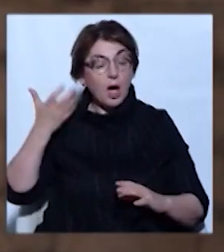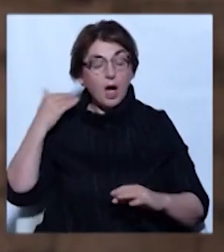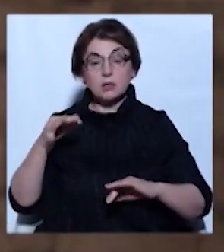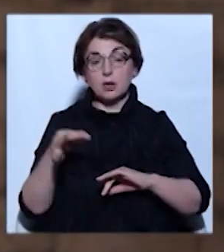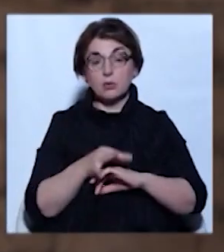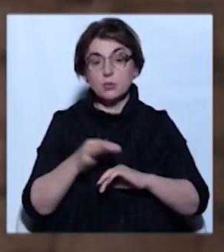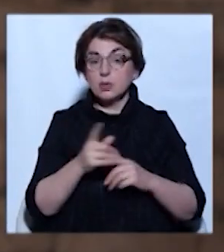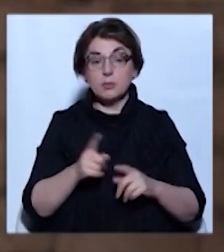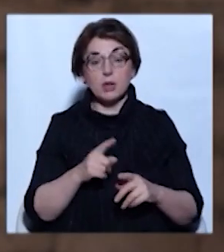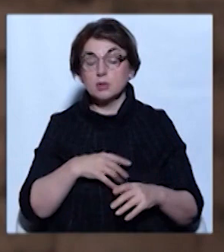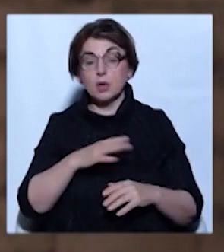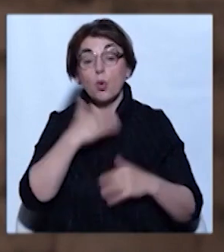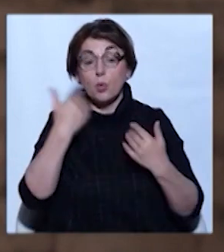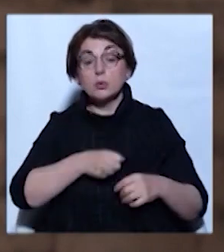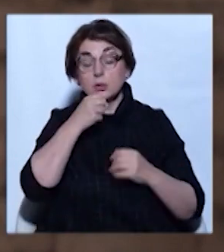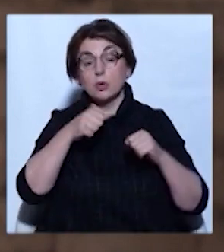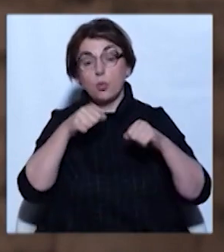մեծահասակների իրավունքն է։